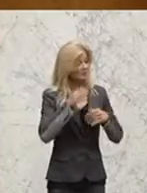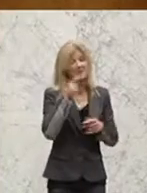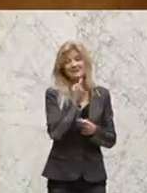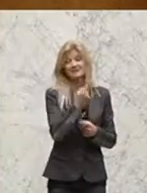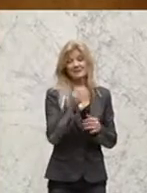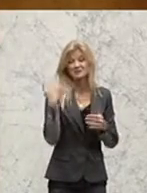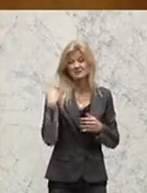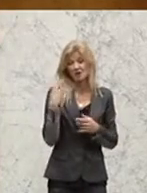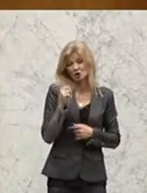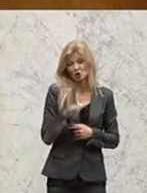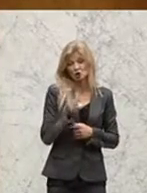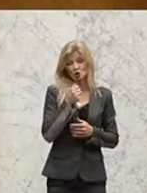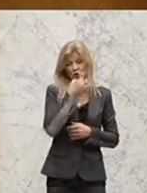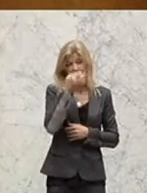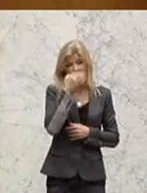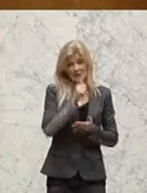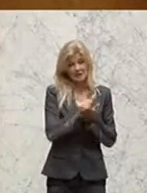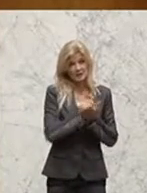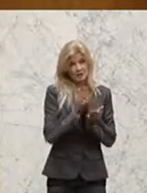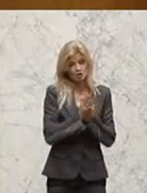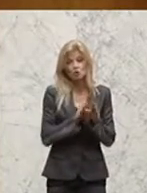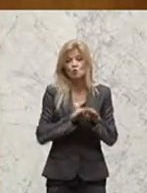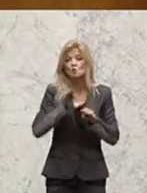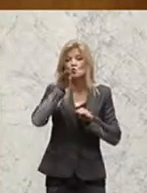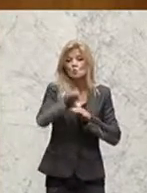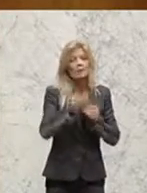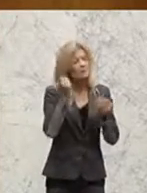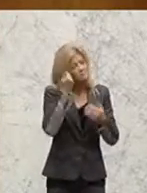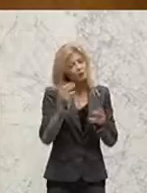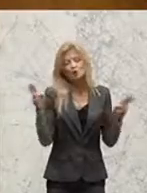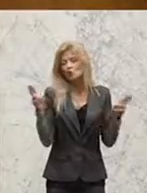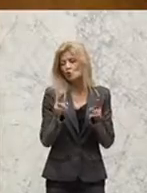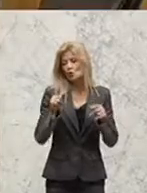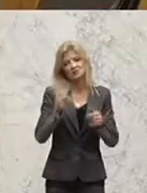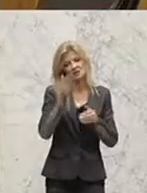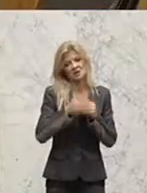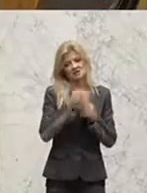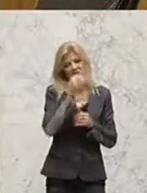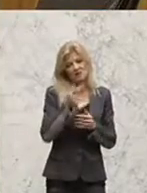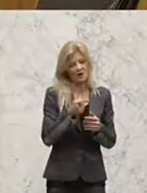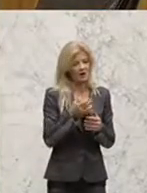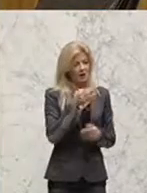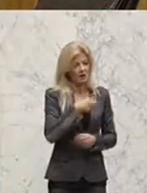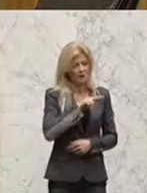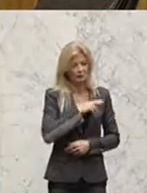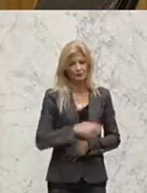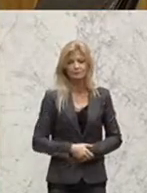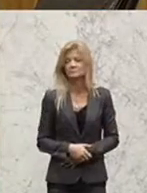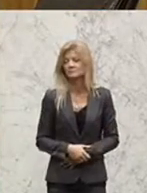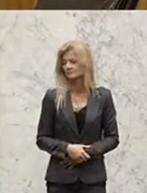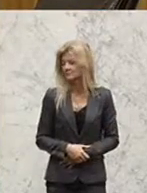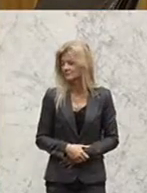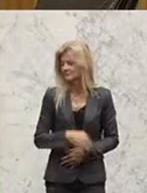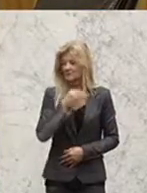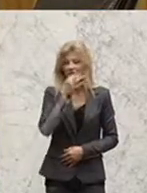ich Sie bitte ersuchen, kurz die letzten Anfragen noch zu beantworten. Frage 44, verpflichtende